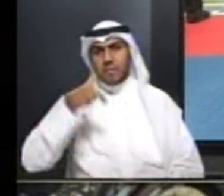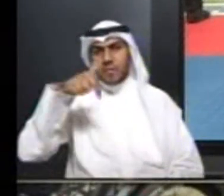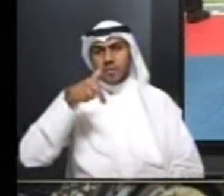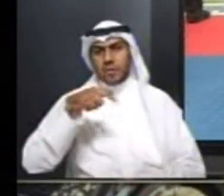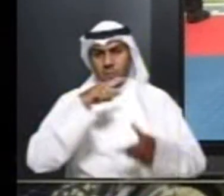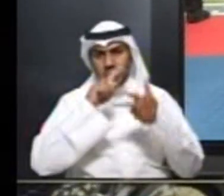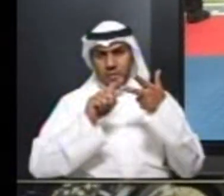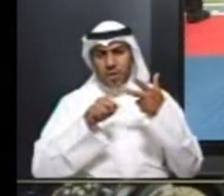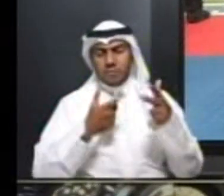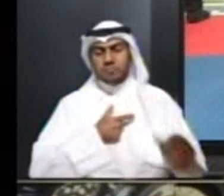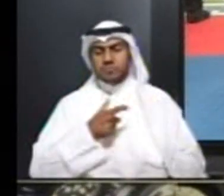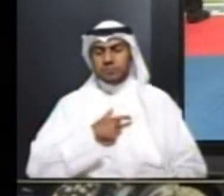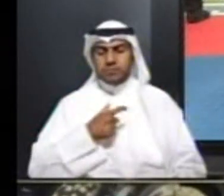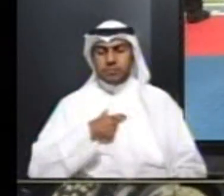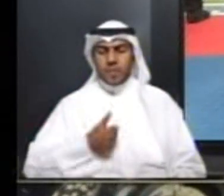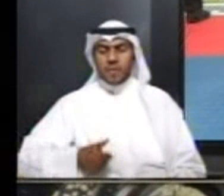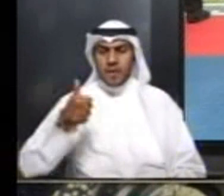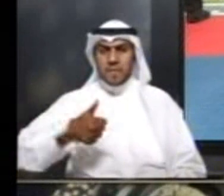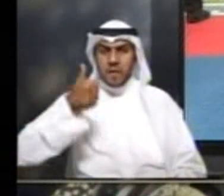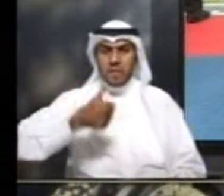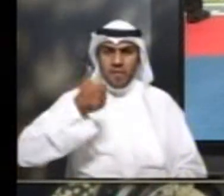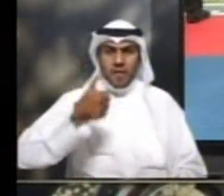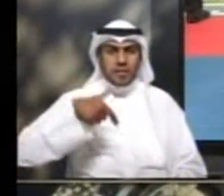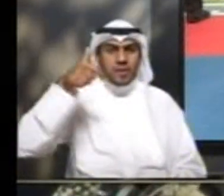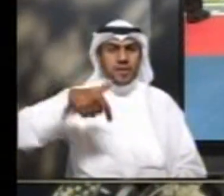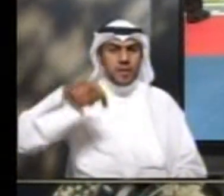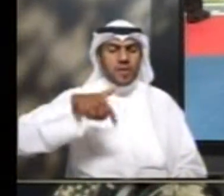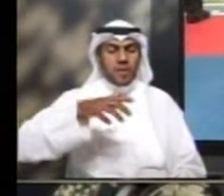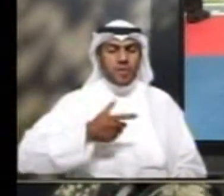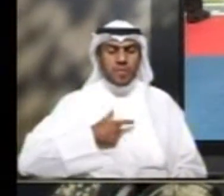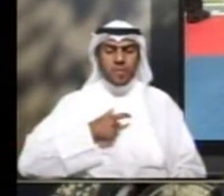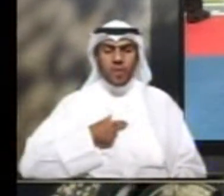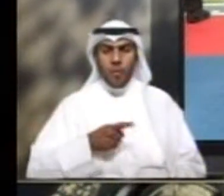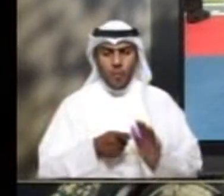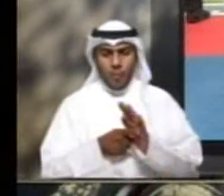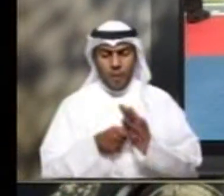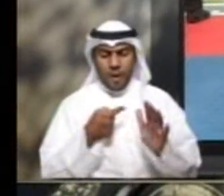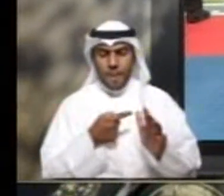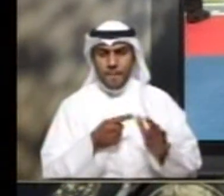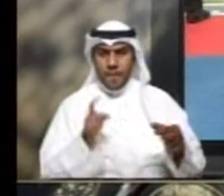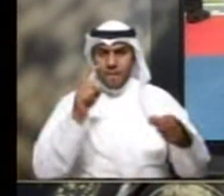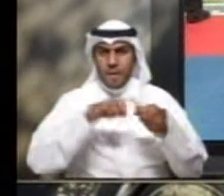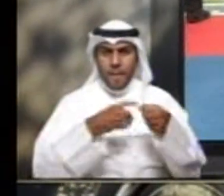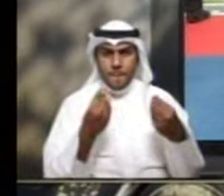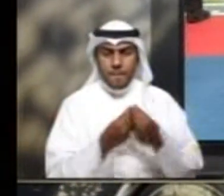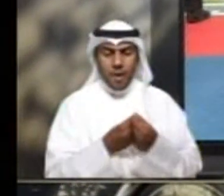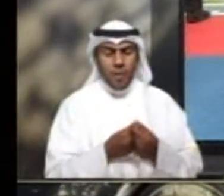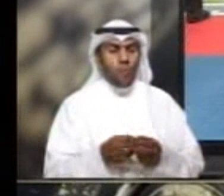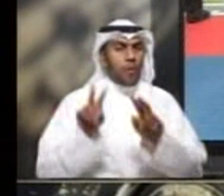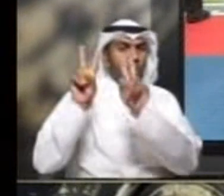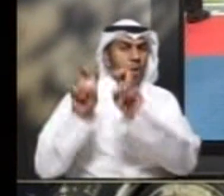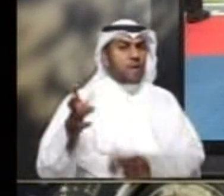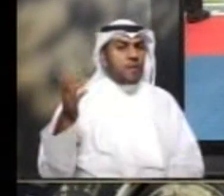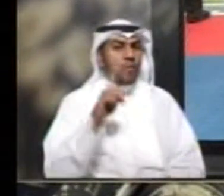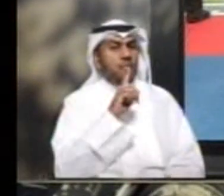وأشاد الجبري بحصيلة اللاعبين في البطولة من الميداليات، خاصة أن هذه هي المشاركة الأولى للمنتخب بعد الإيقاف في ظل تنافس